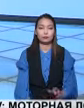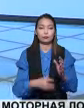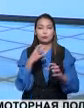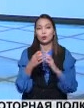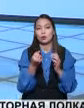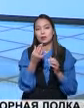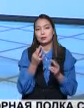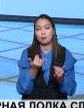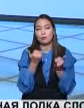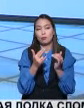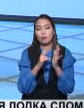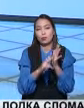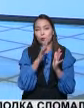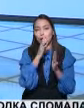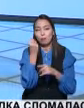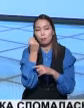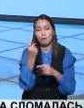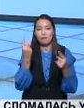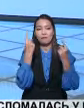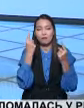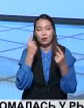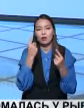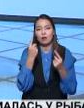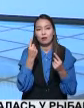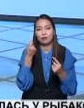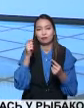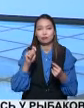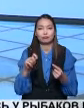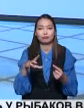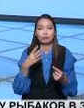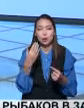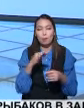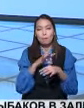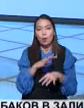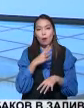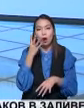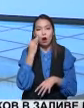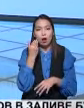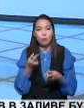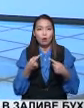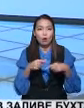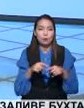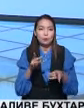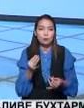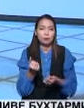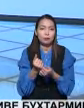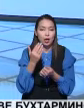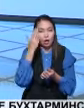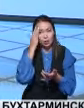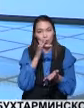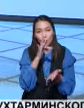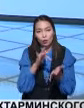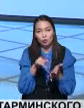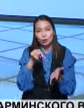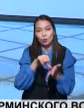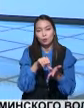Международная акция, посвященная 80-летию победы в Великой Отечественной войне, прошла в Алматы. Она организована при поддержке Акимата мегаполиса. В ней приняли